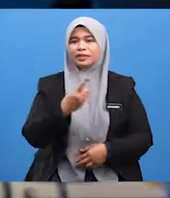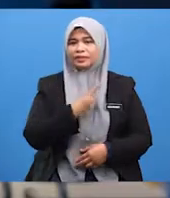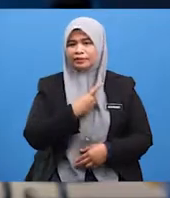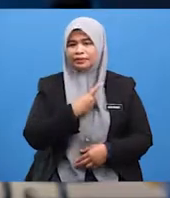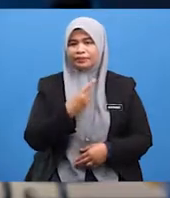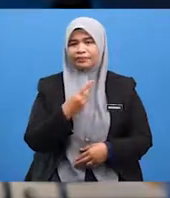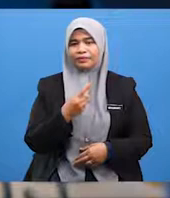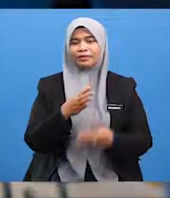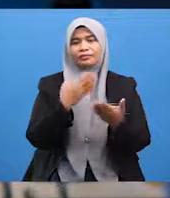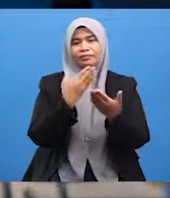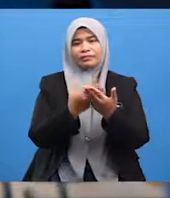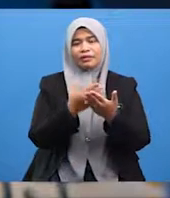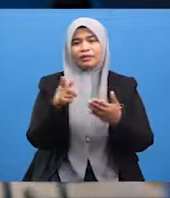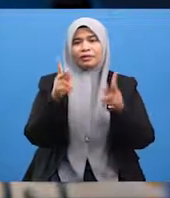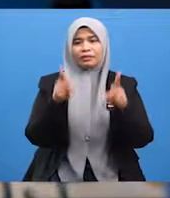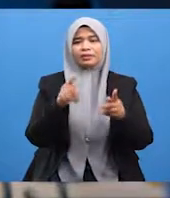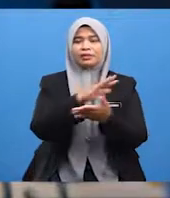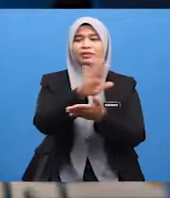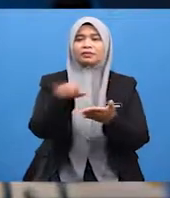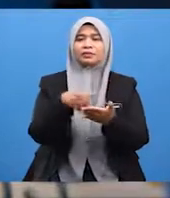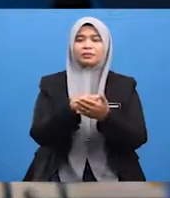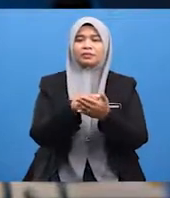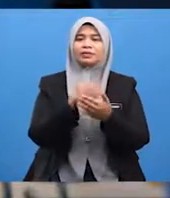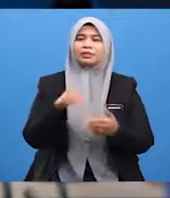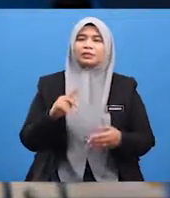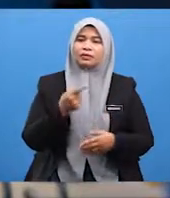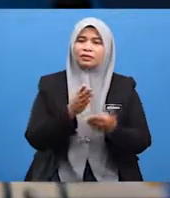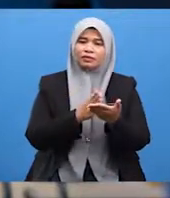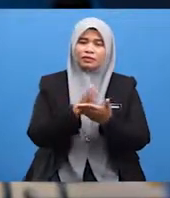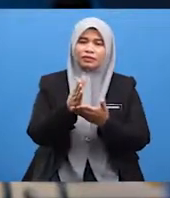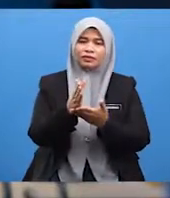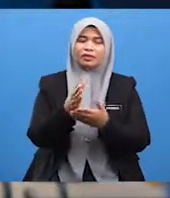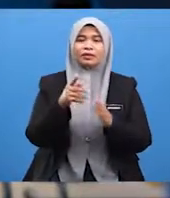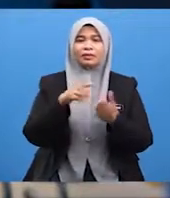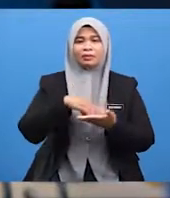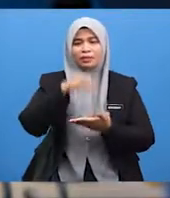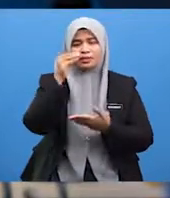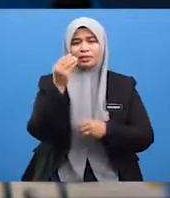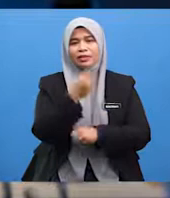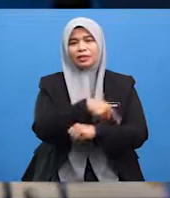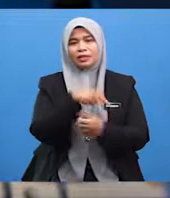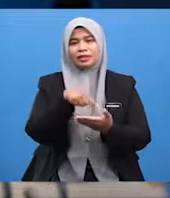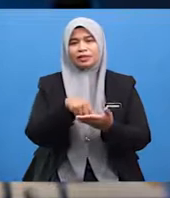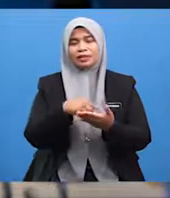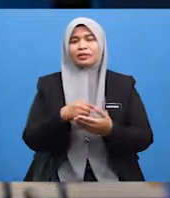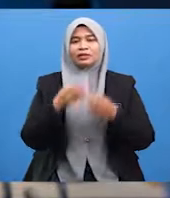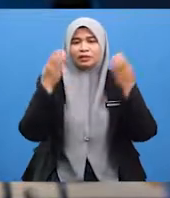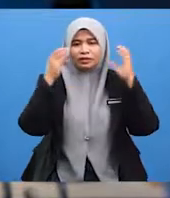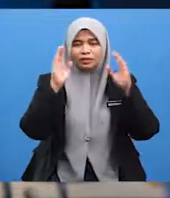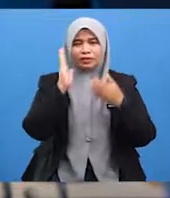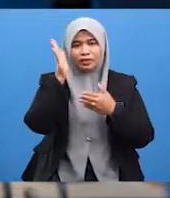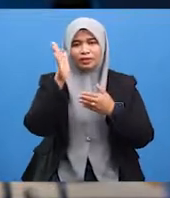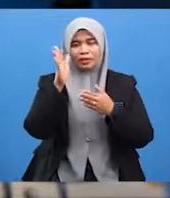Baiklah pelajar sekalian, sebelum kita meneruskan sesi pembelajaran kita pada hari ini, Cikgu